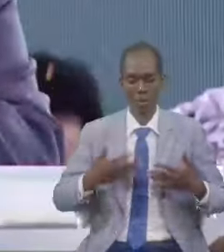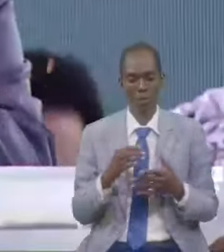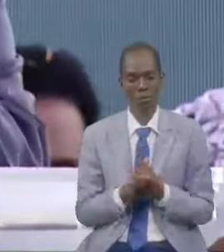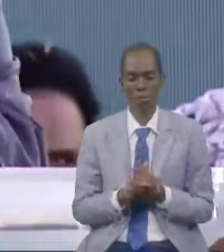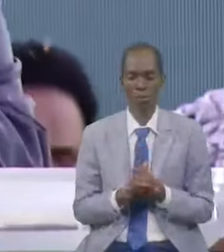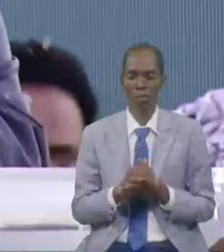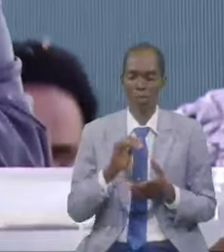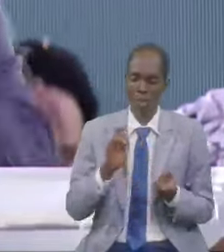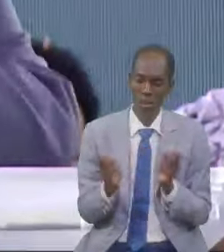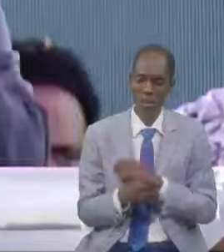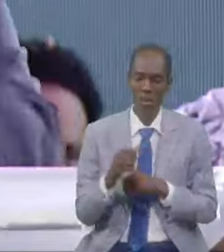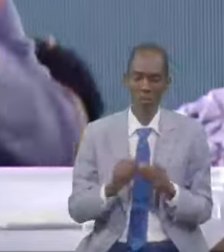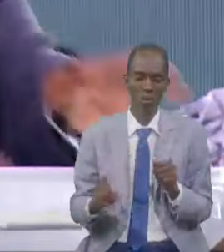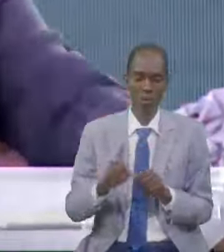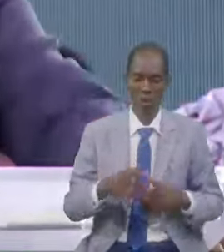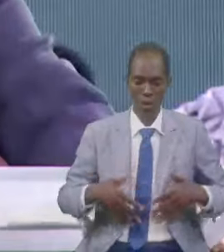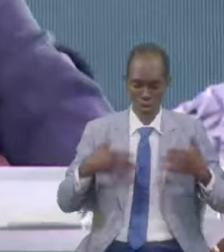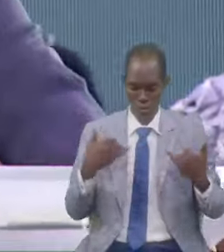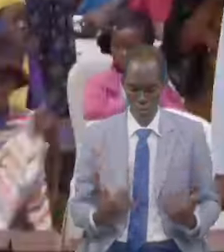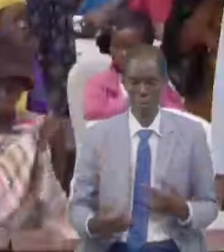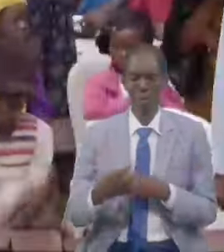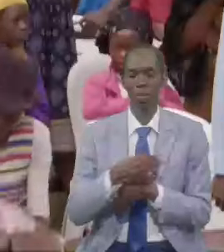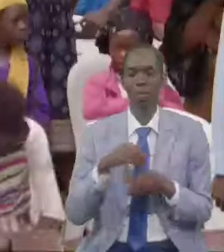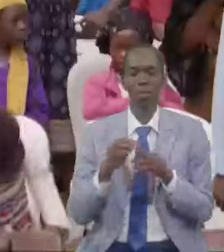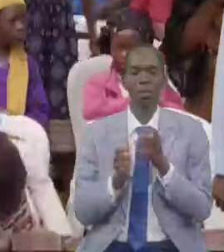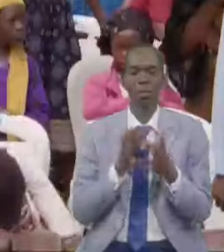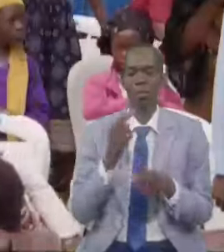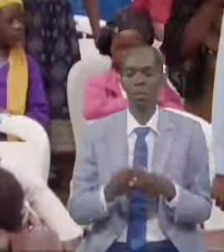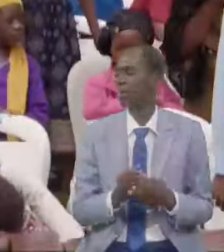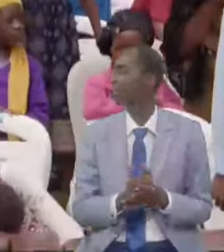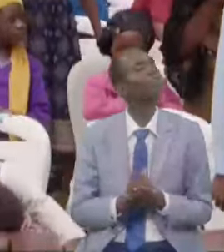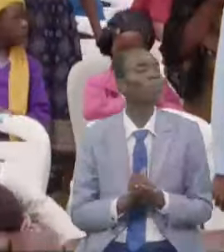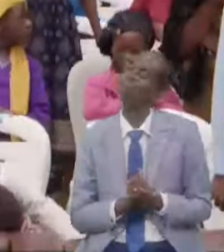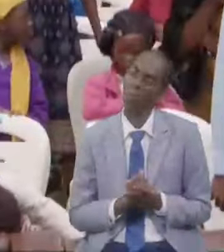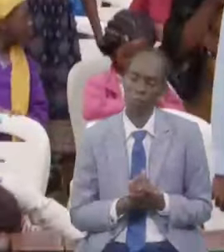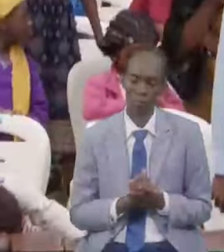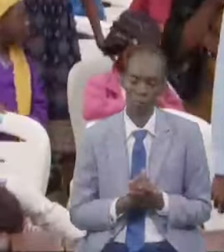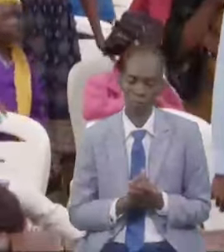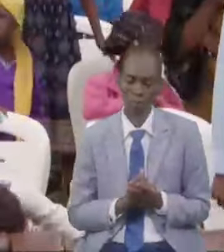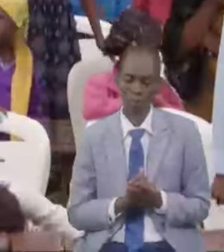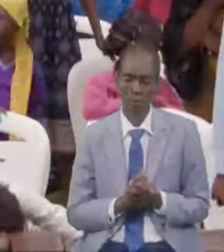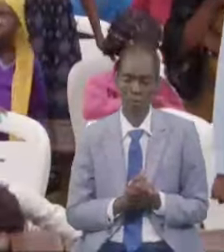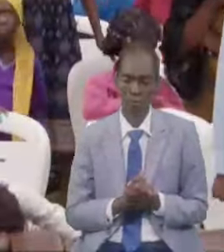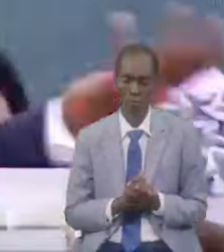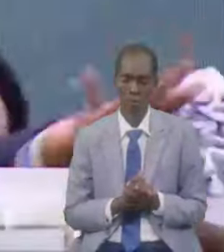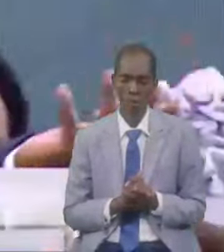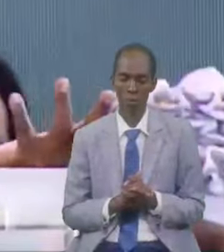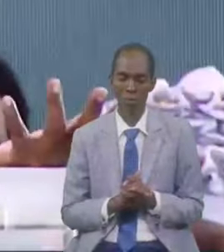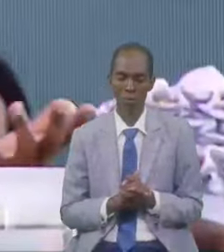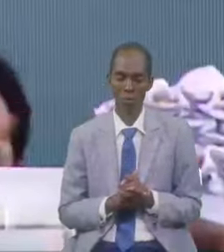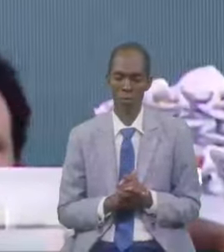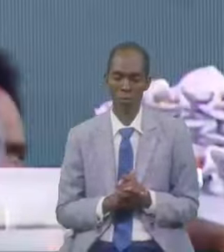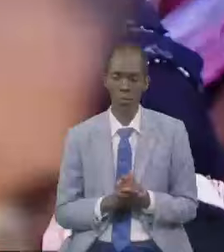every life today in Jesus name. ఈ రోజున ప్రతి జీవితాన్ని యేసు నామములో రూపాంతరపరచండి. And I